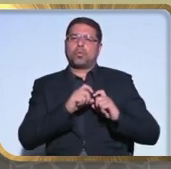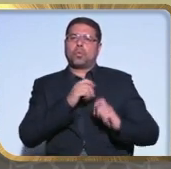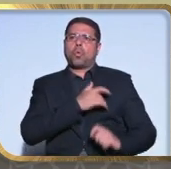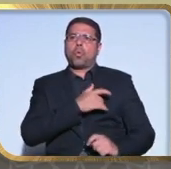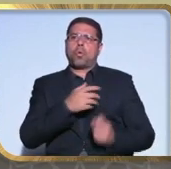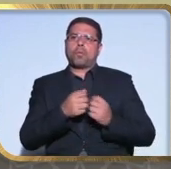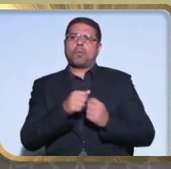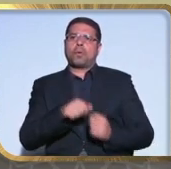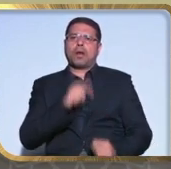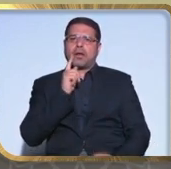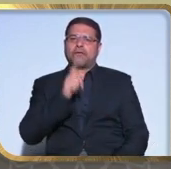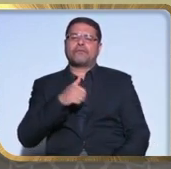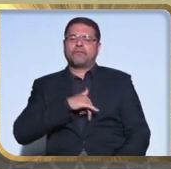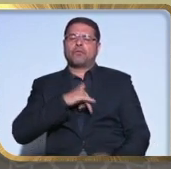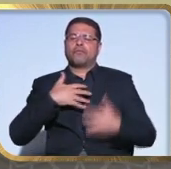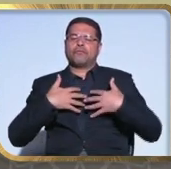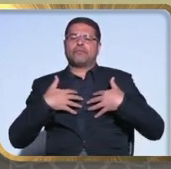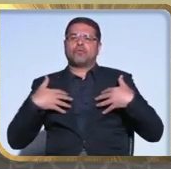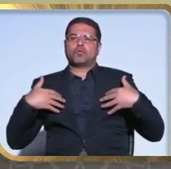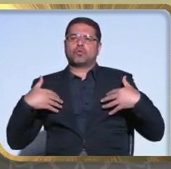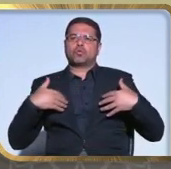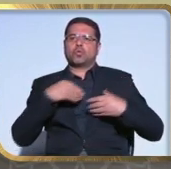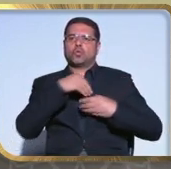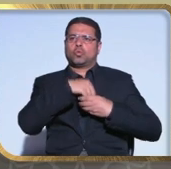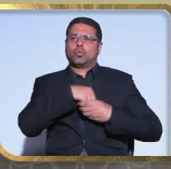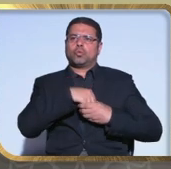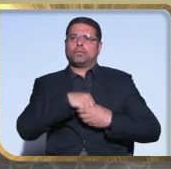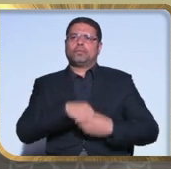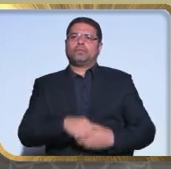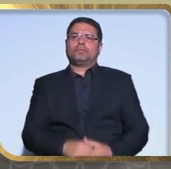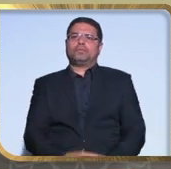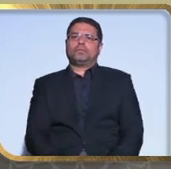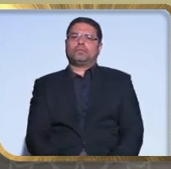القلوب التي في